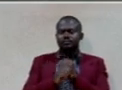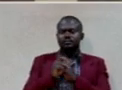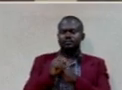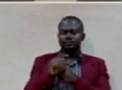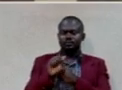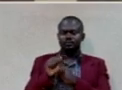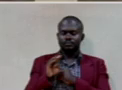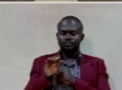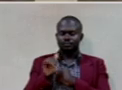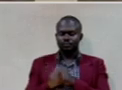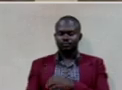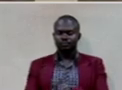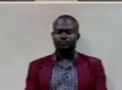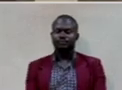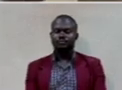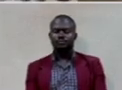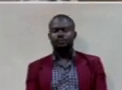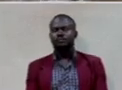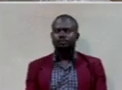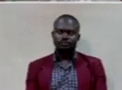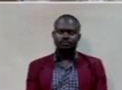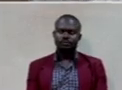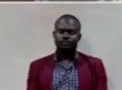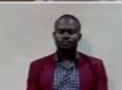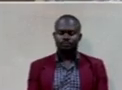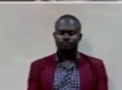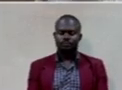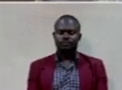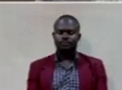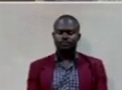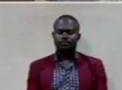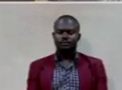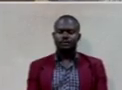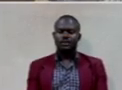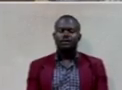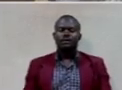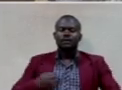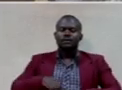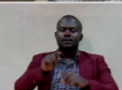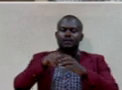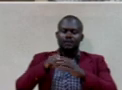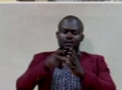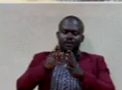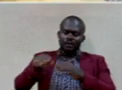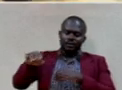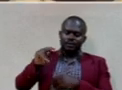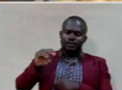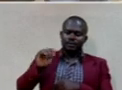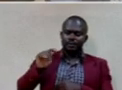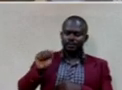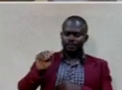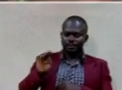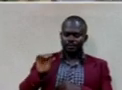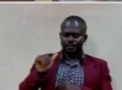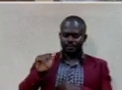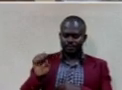Nyakabuye. Tubonye isoko twajyaga guhahira hariya mu isoko ry'Inyakabuye hakatubera kure, hataba ari